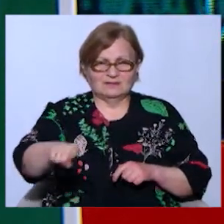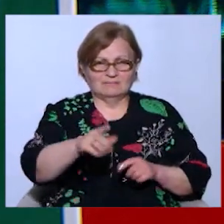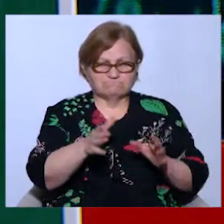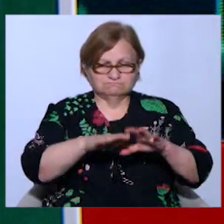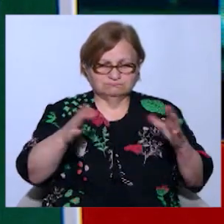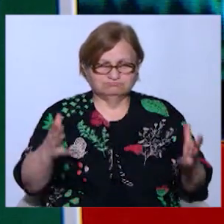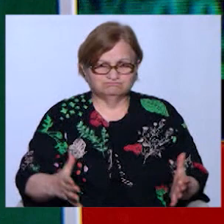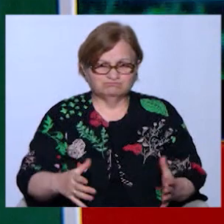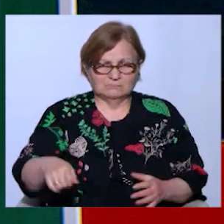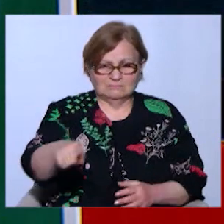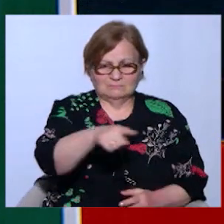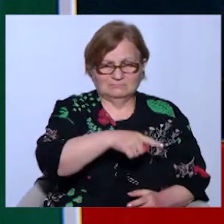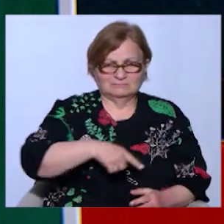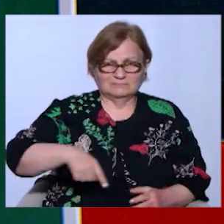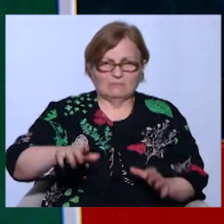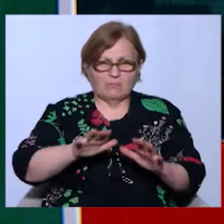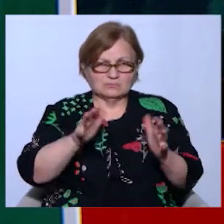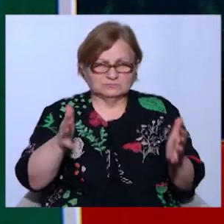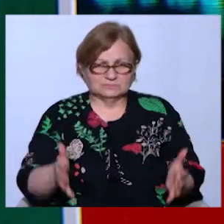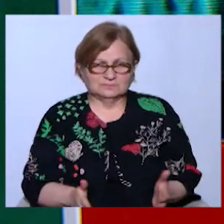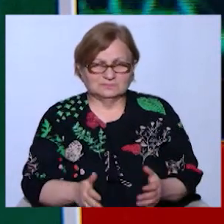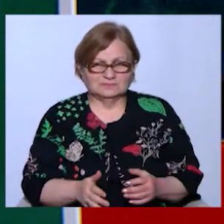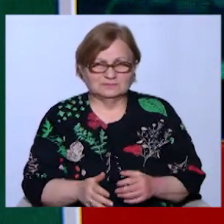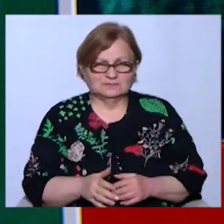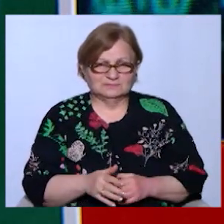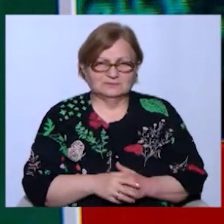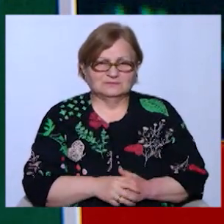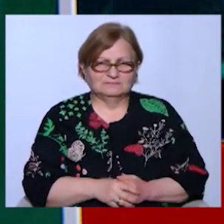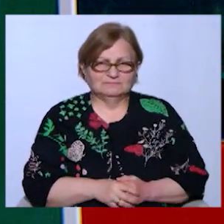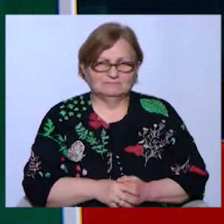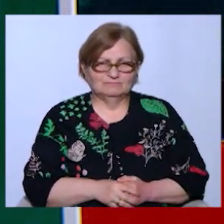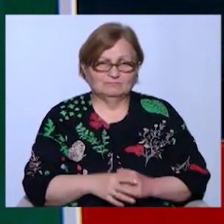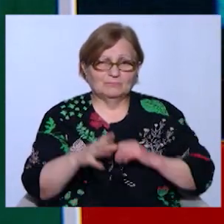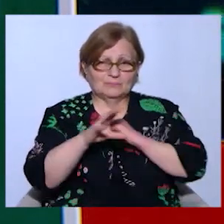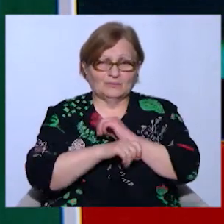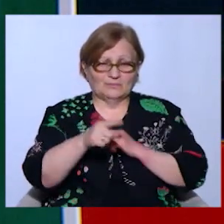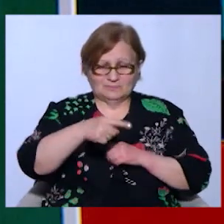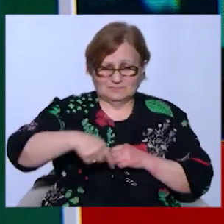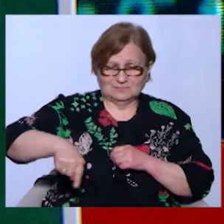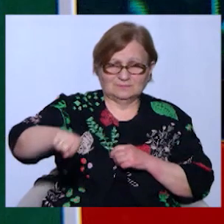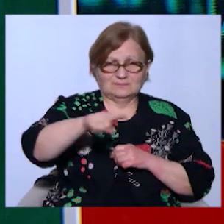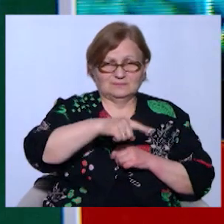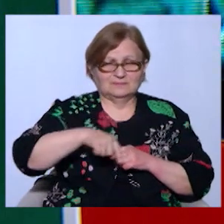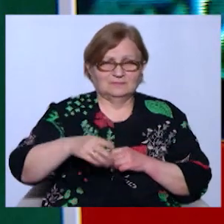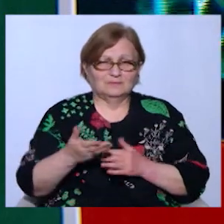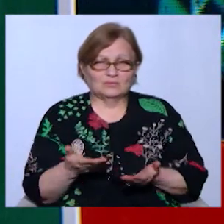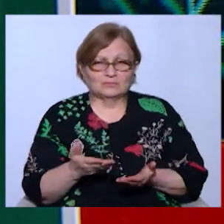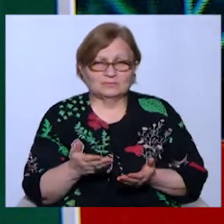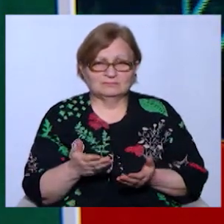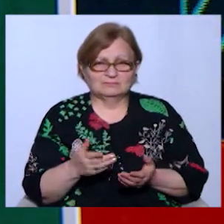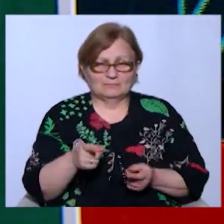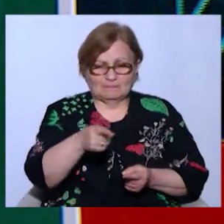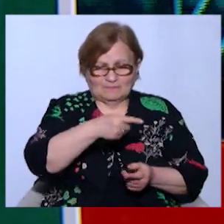ბოლოზე, აი კასრის ბოლო, წარმოვიდგინოთ რომ კასრი ესეთია. ან რაღაცა და აი ბოლო, რომელიც